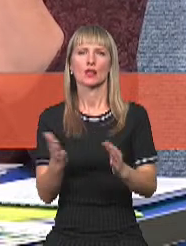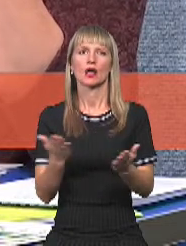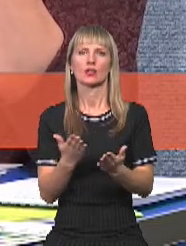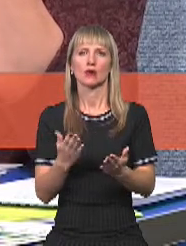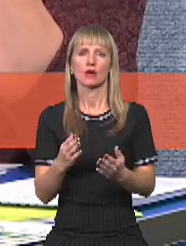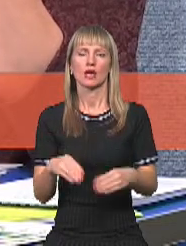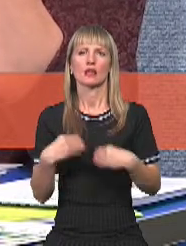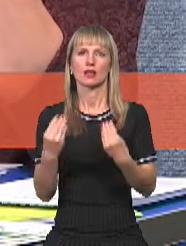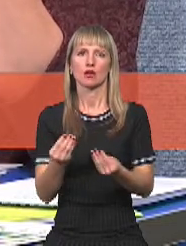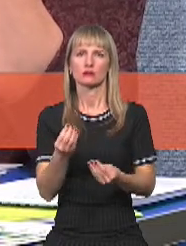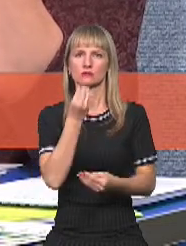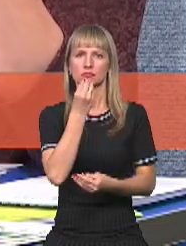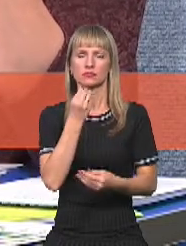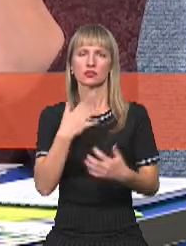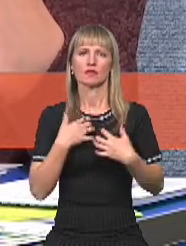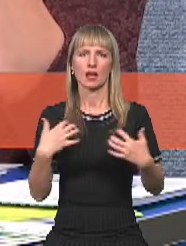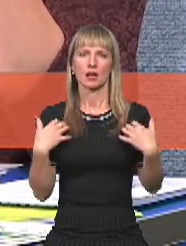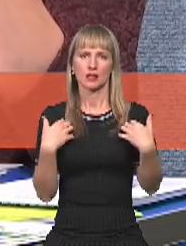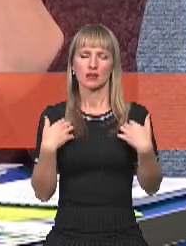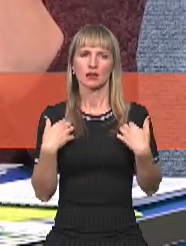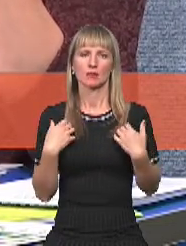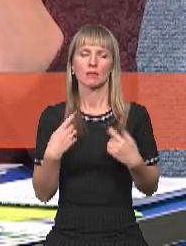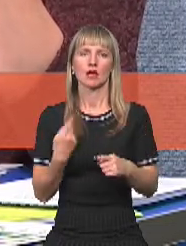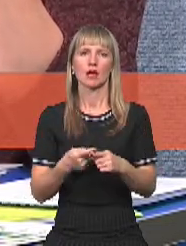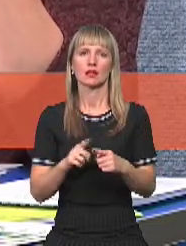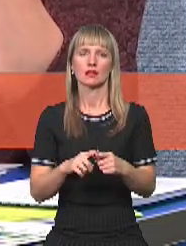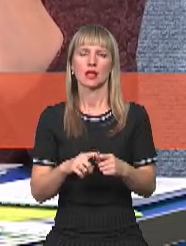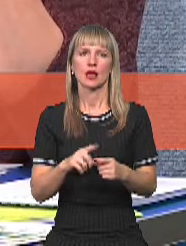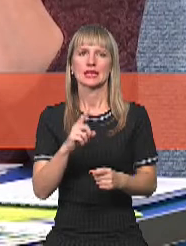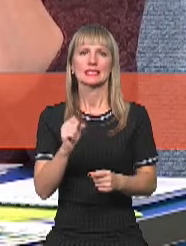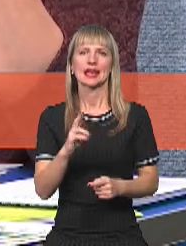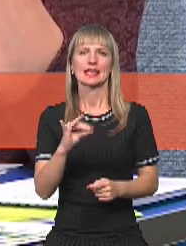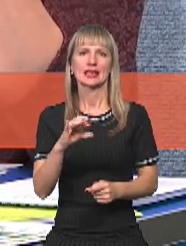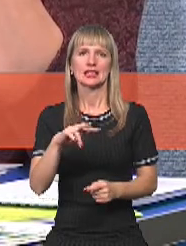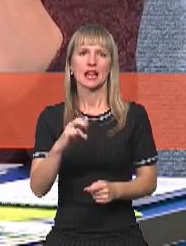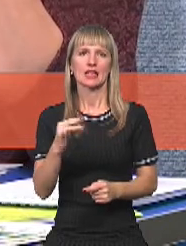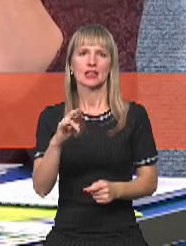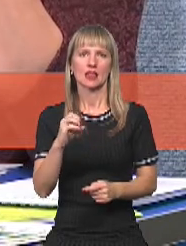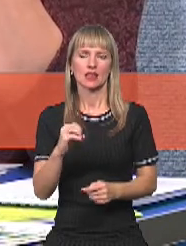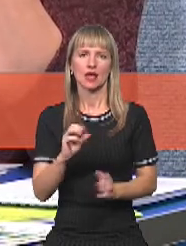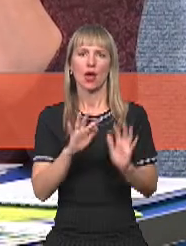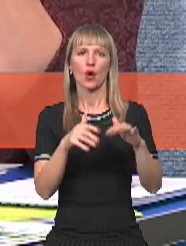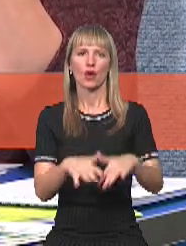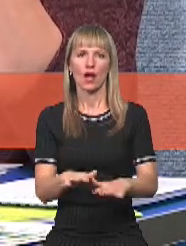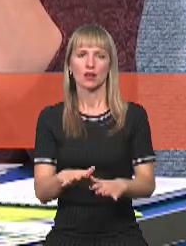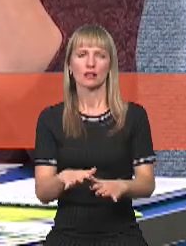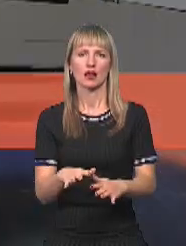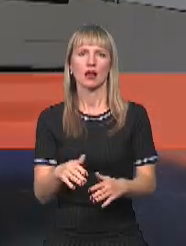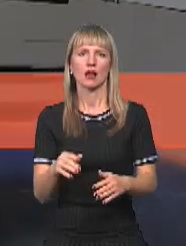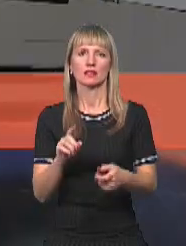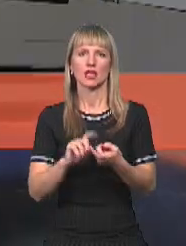на корм животным. Также закисление океана, уничтожение рыб – это тоже последствия глобального